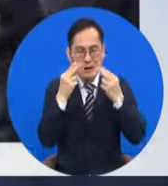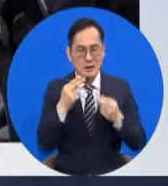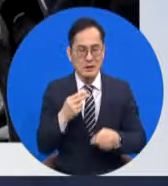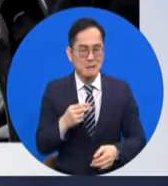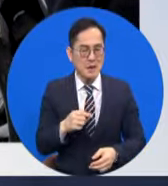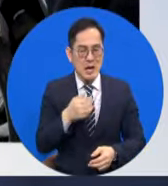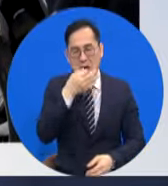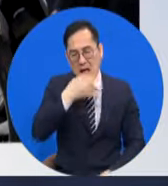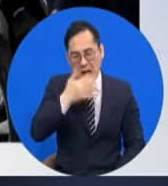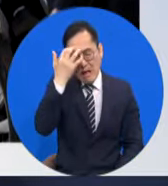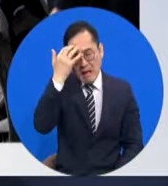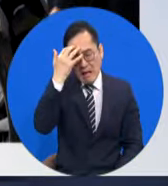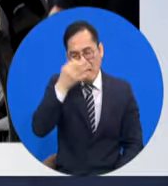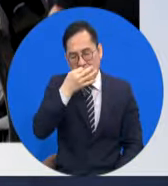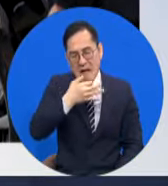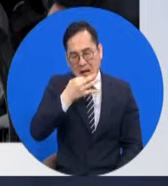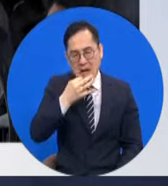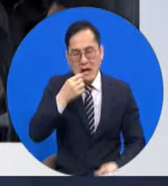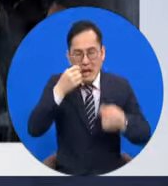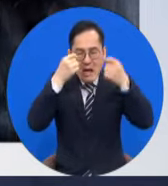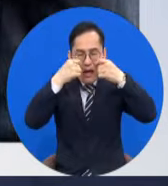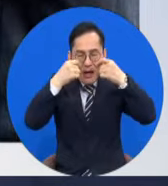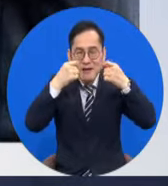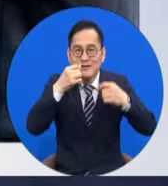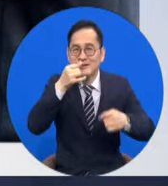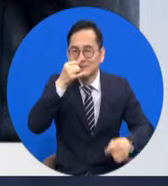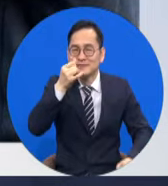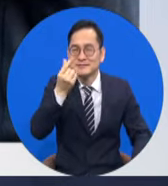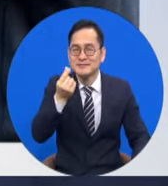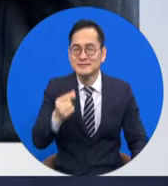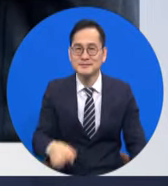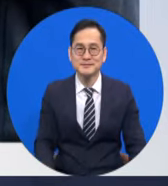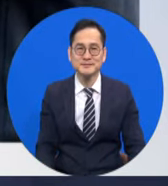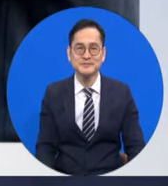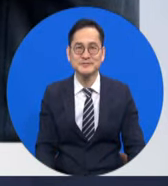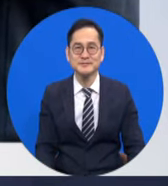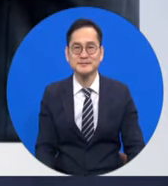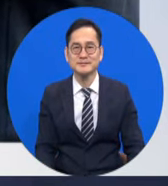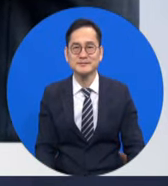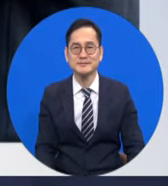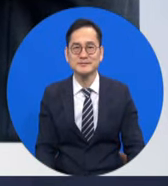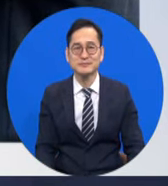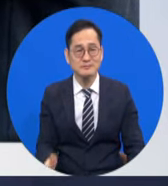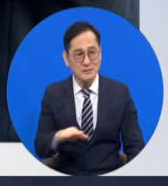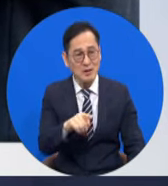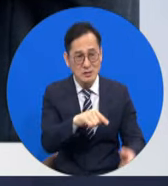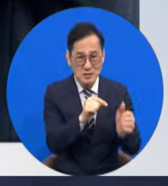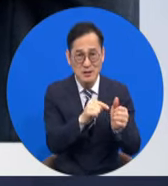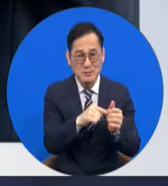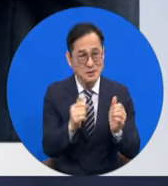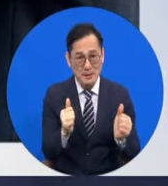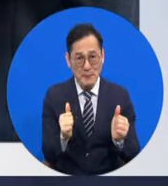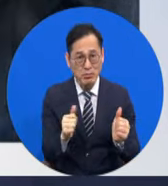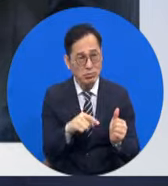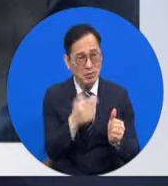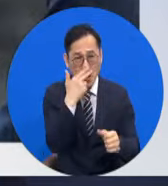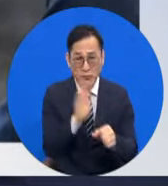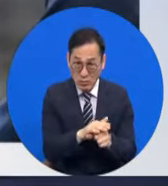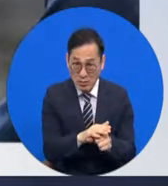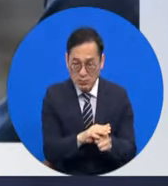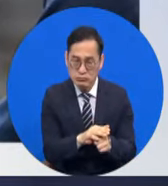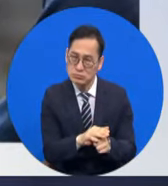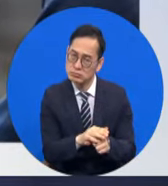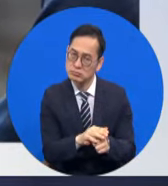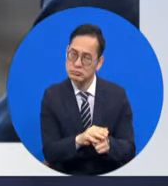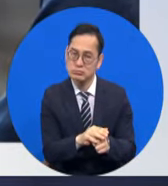들 수 있겠다 그런 생각은 드는데 그런데 구체적으로 따져보면은 이게 억울한 재판인가 부당한 재판인가 그거는 뭐 제가